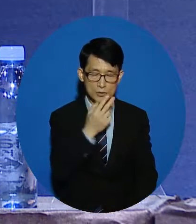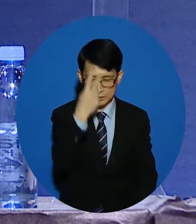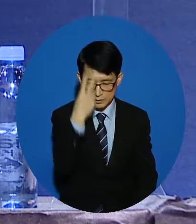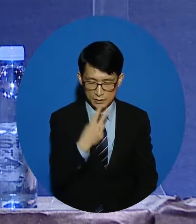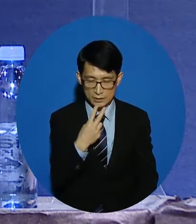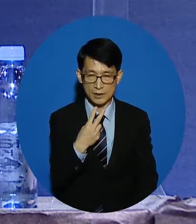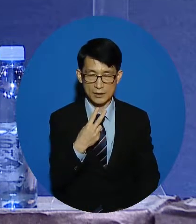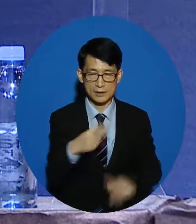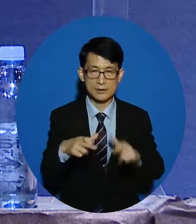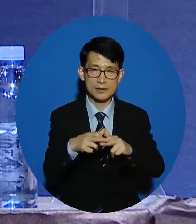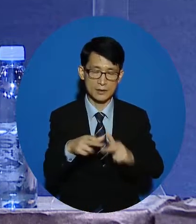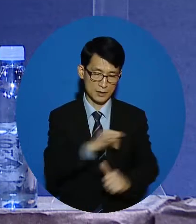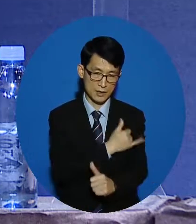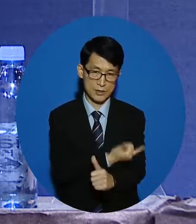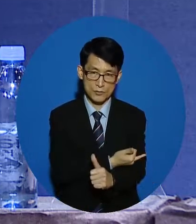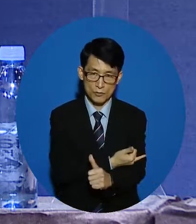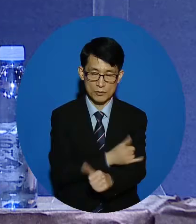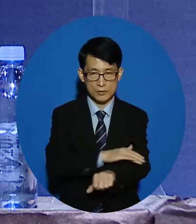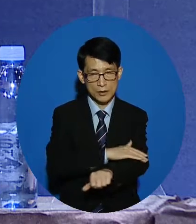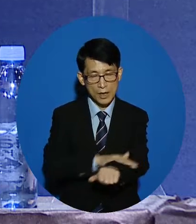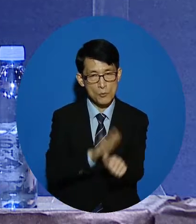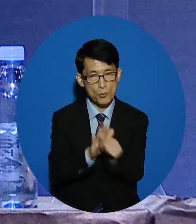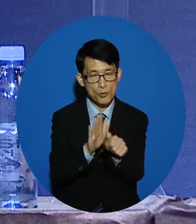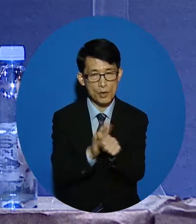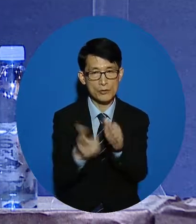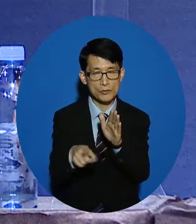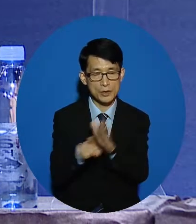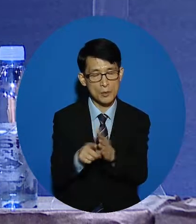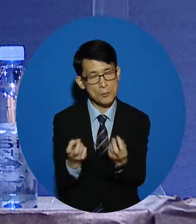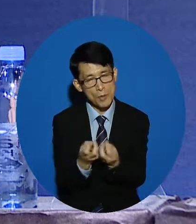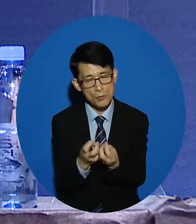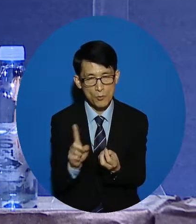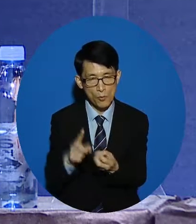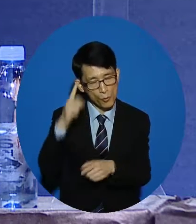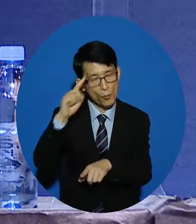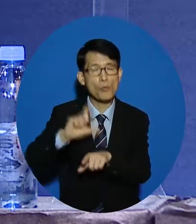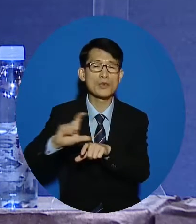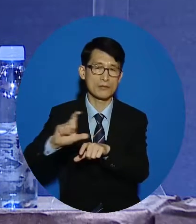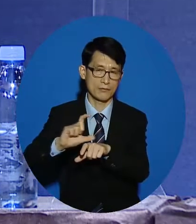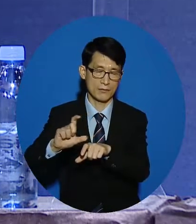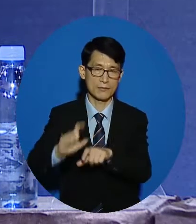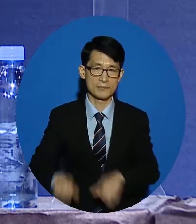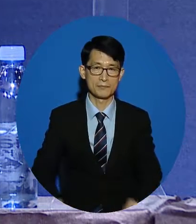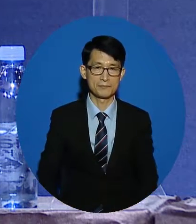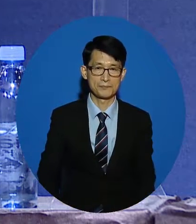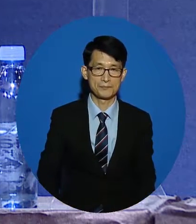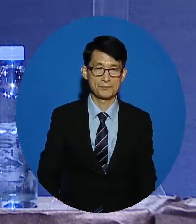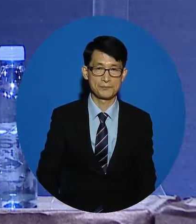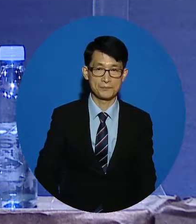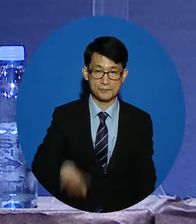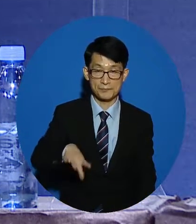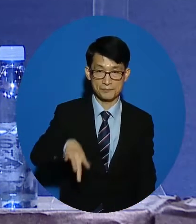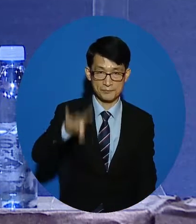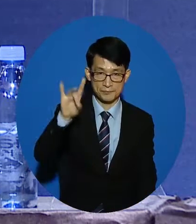방안을 고민해보는 시간을 갖도록 하겠습니다. 네, 먼저